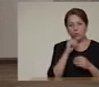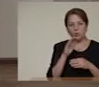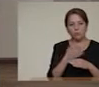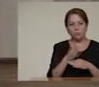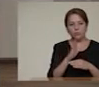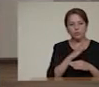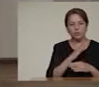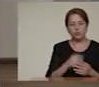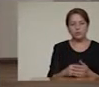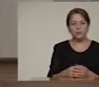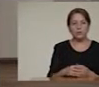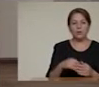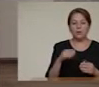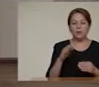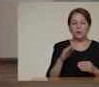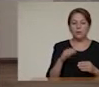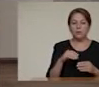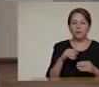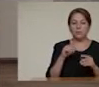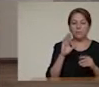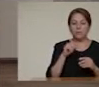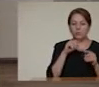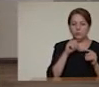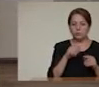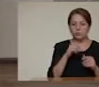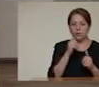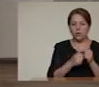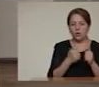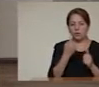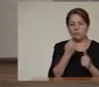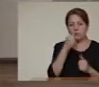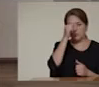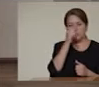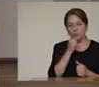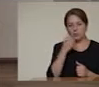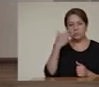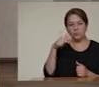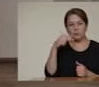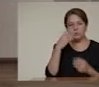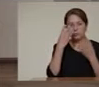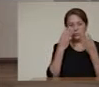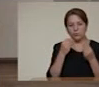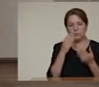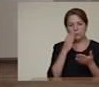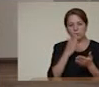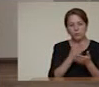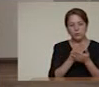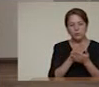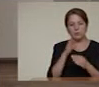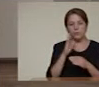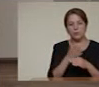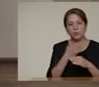chiqishdi. Taqsimlab va ana shu har bir oy esa 30 kundan iborat deb